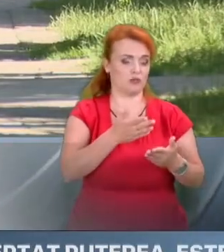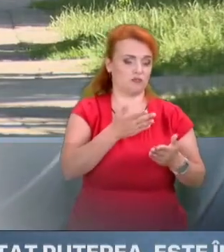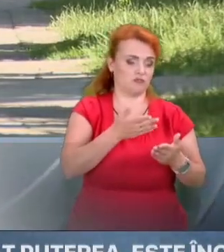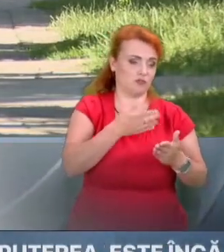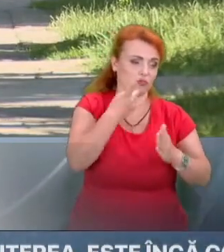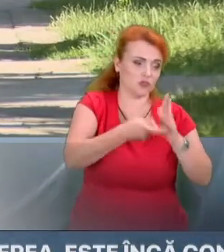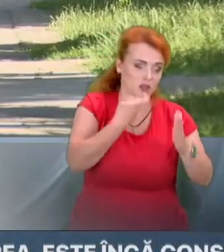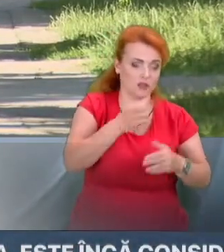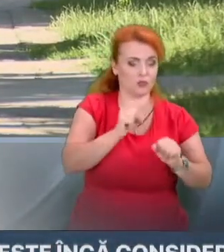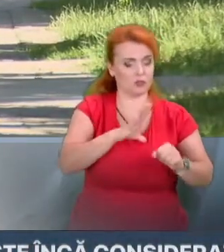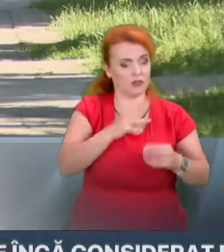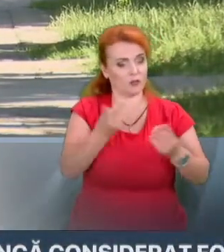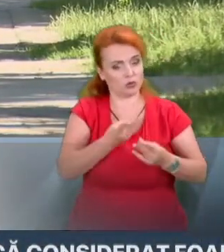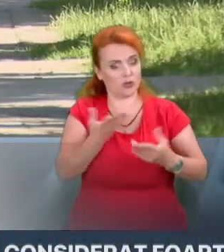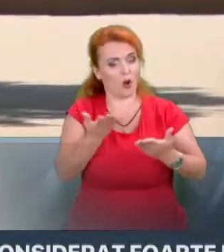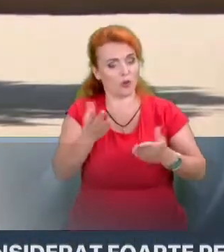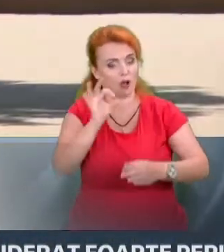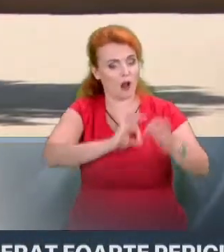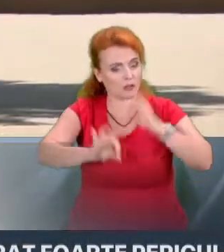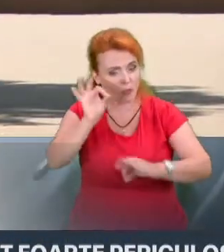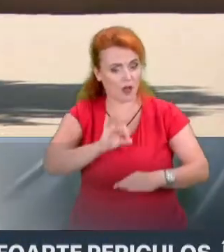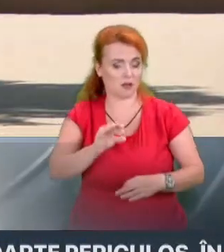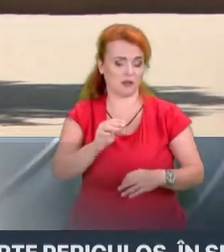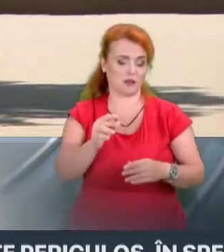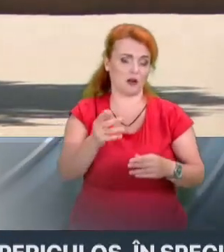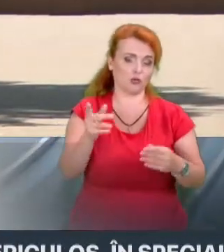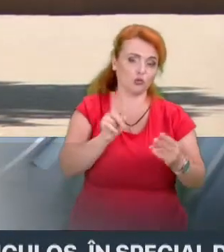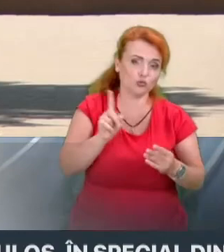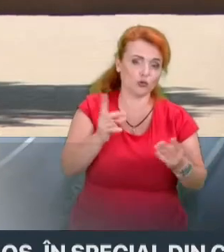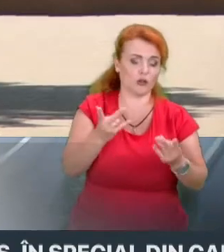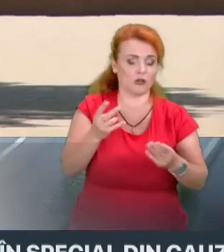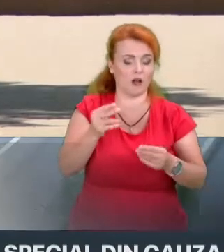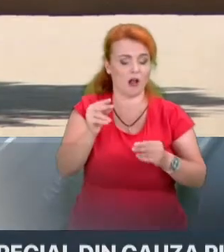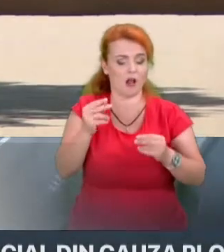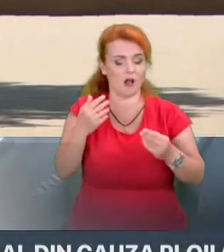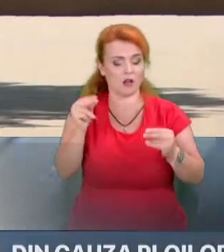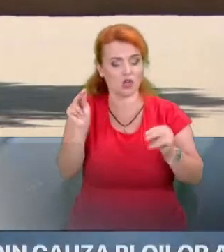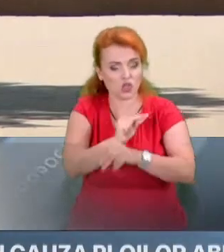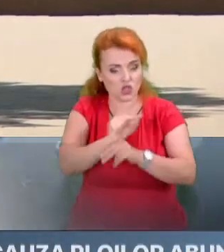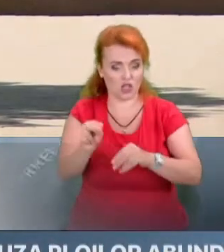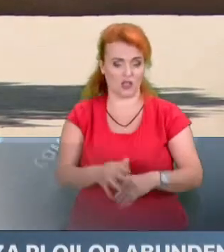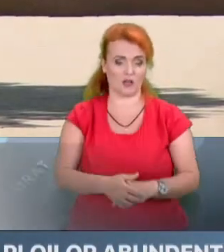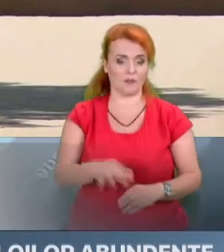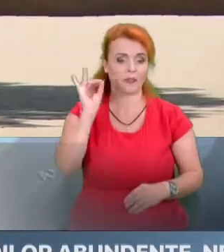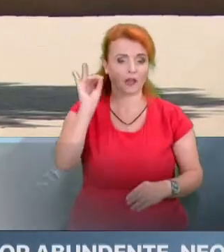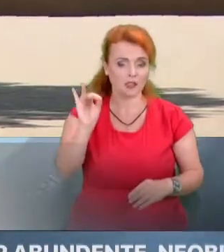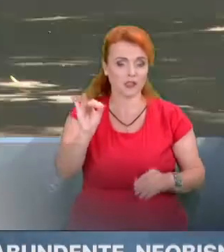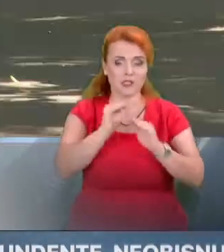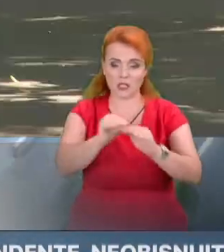tratamentul pe care îl primesc. De asemenea, deci copiii să nu îi lăsăm